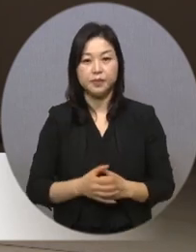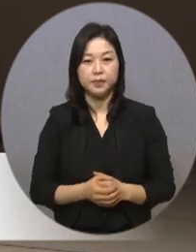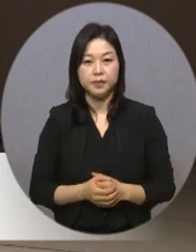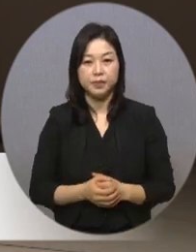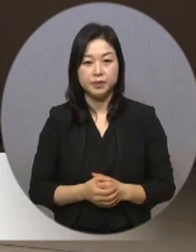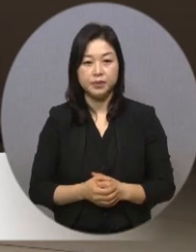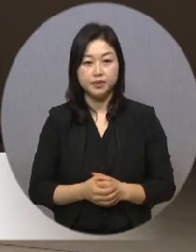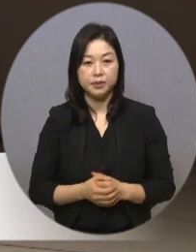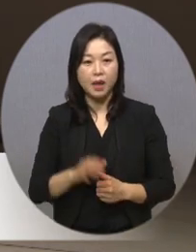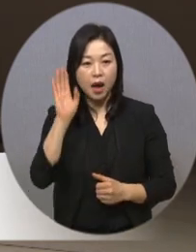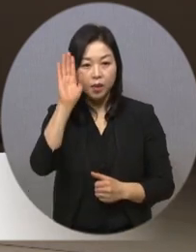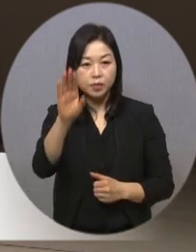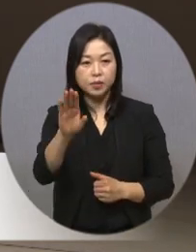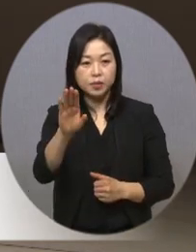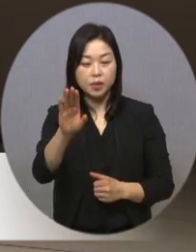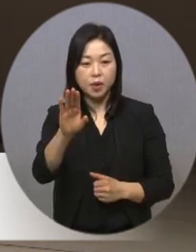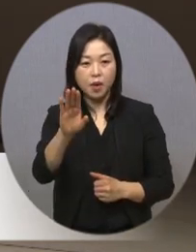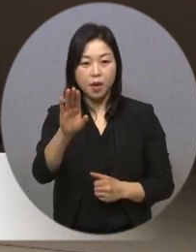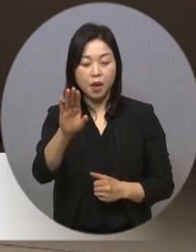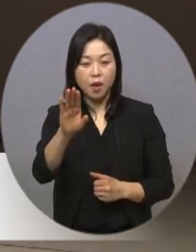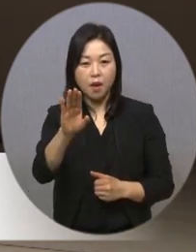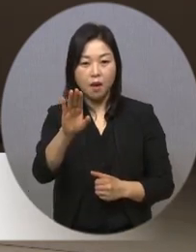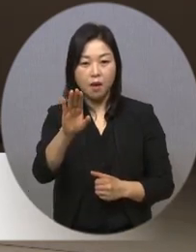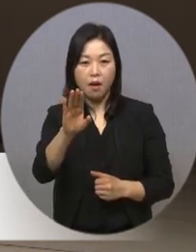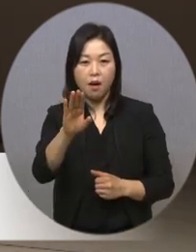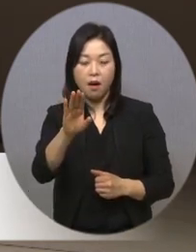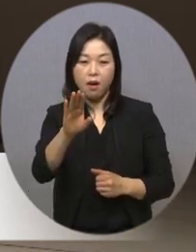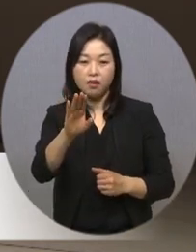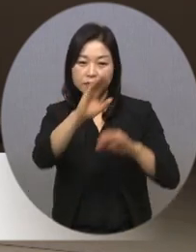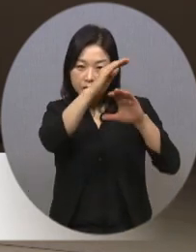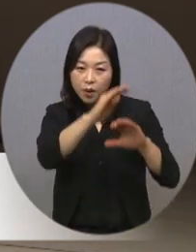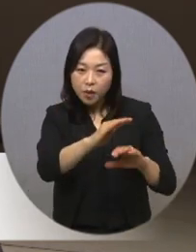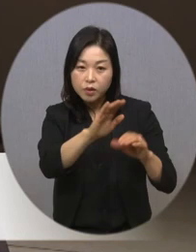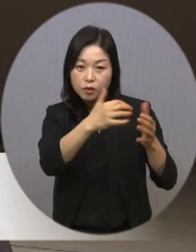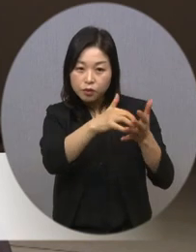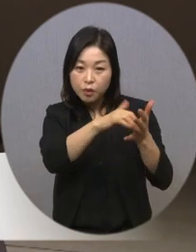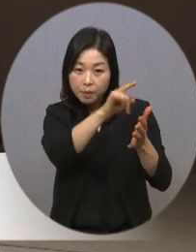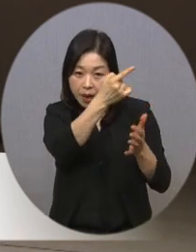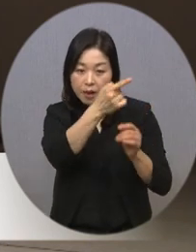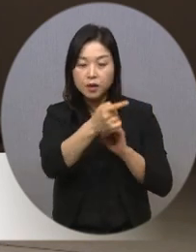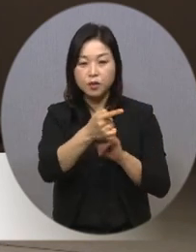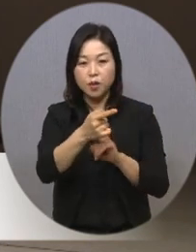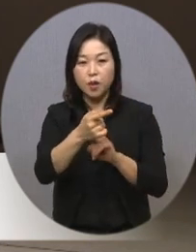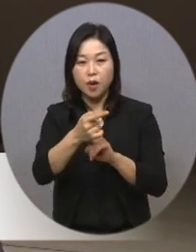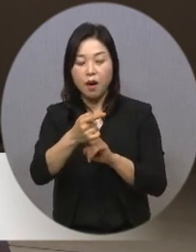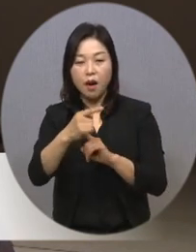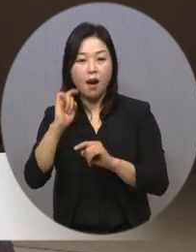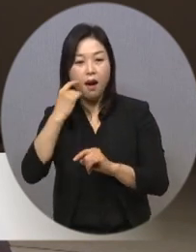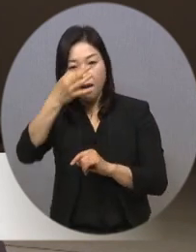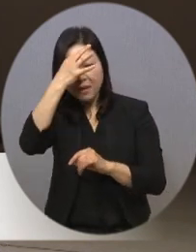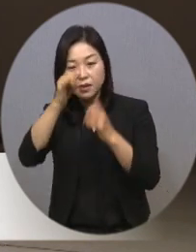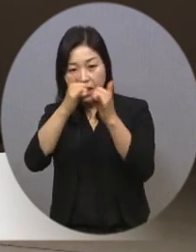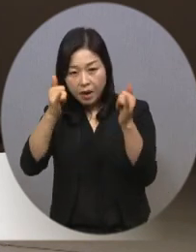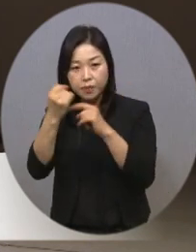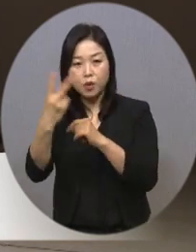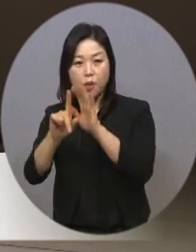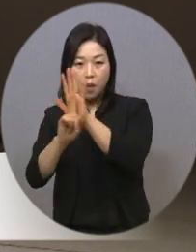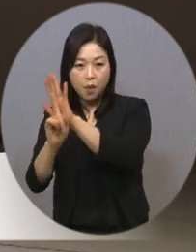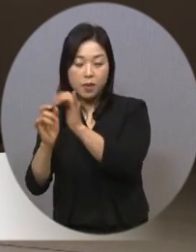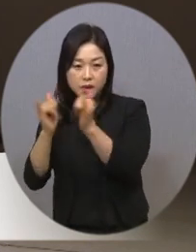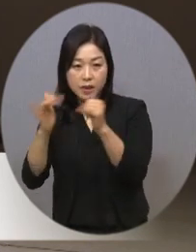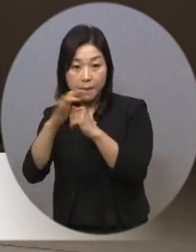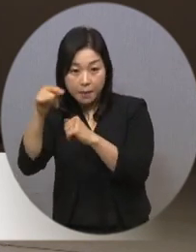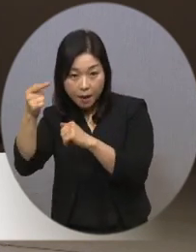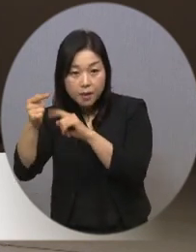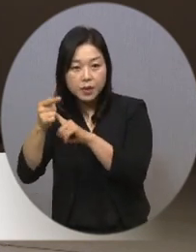좋고요. 앞으로 100개의 콘텐츠와 그다음에 100개의 이런 아티스트와 셀럽들이 다 같이 전국을